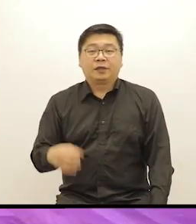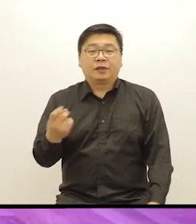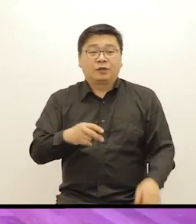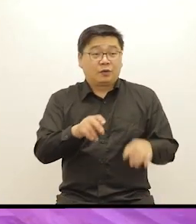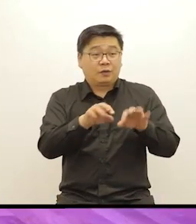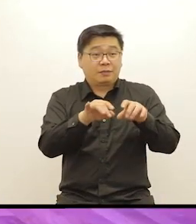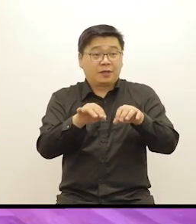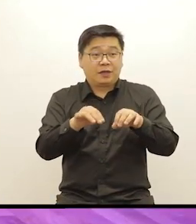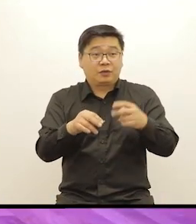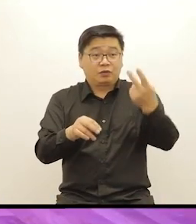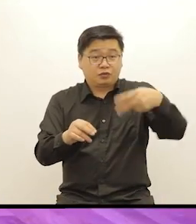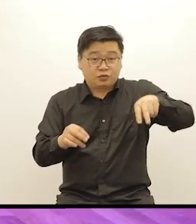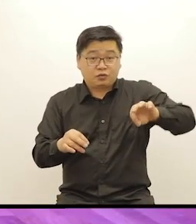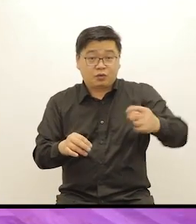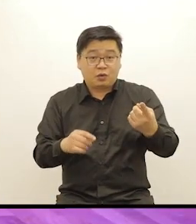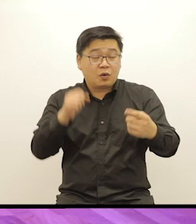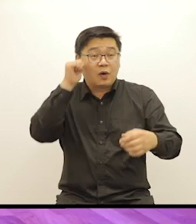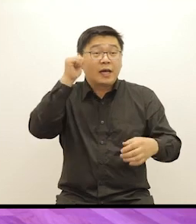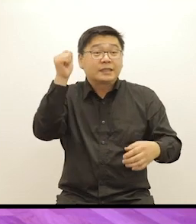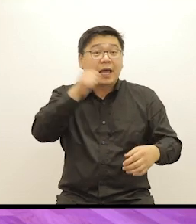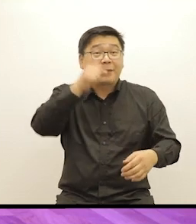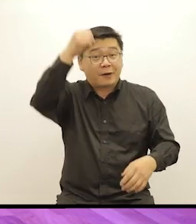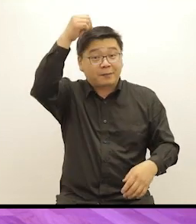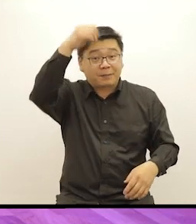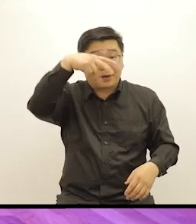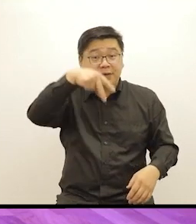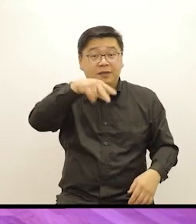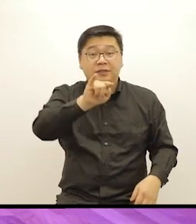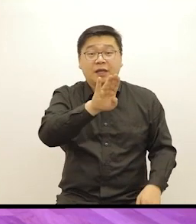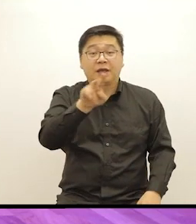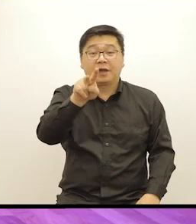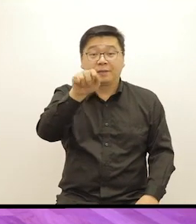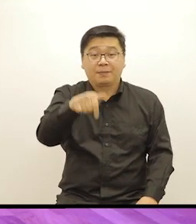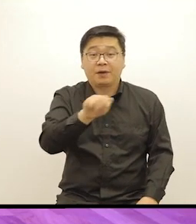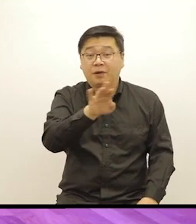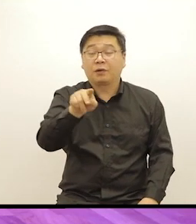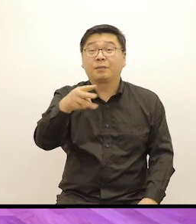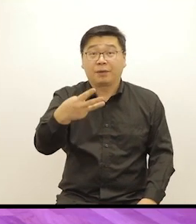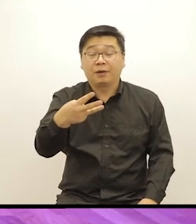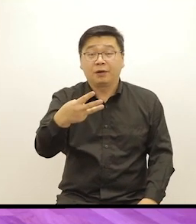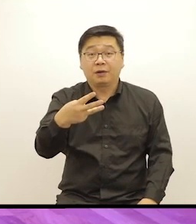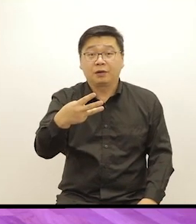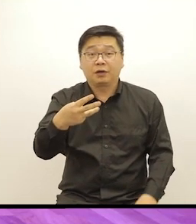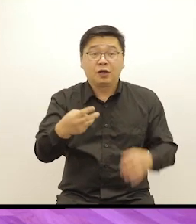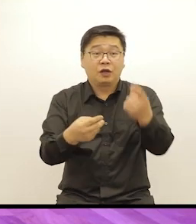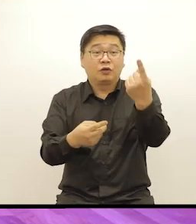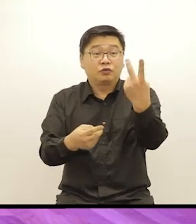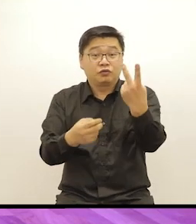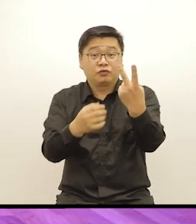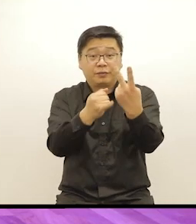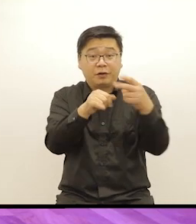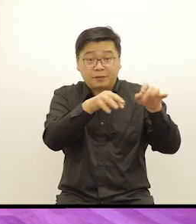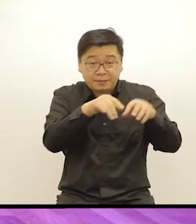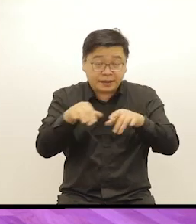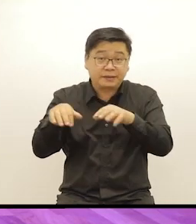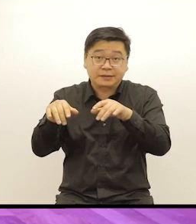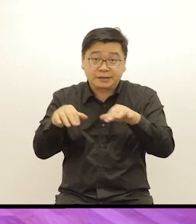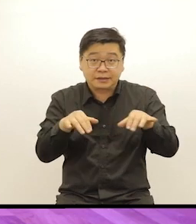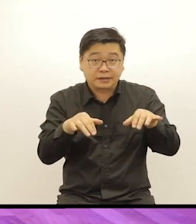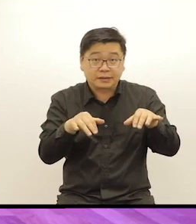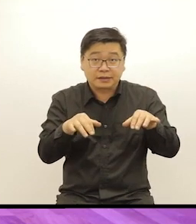듀오 새벽별 같은 경우에는 그 어떻게 보면은 두 명의 피아니스트지만은 한 명은